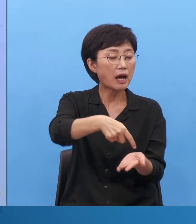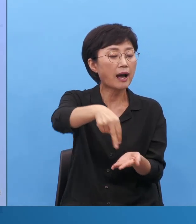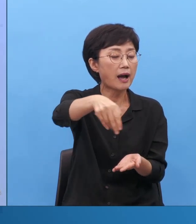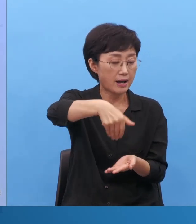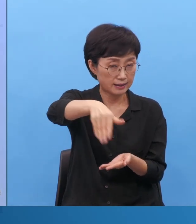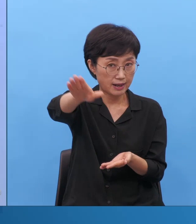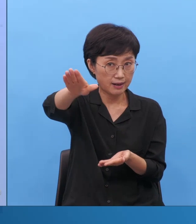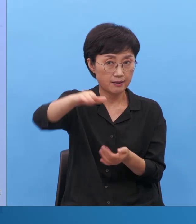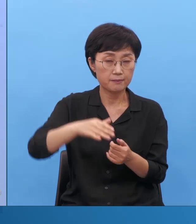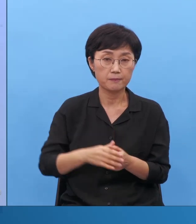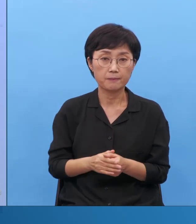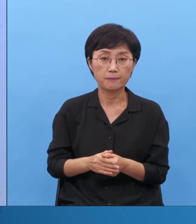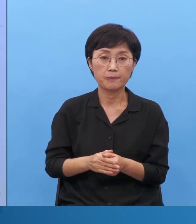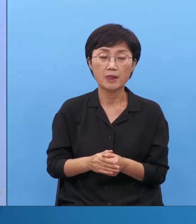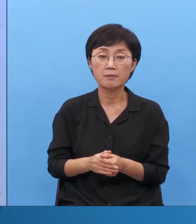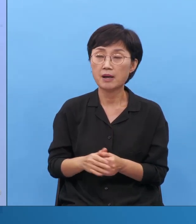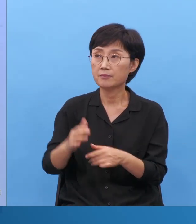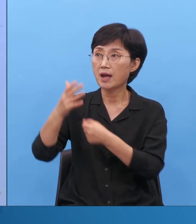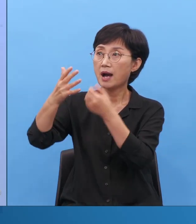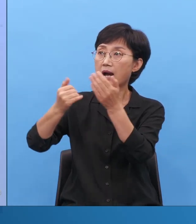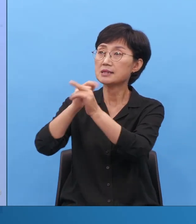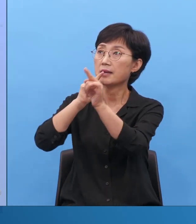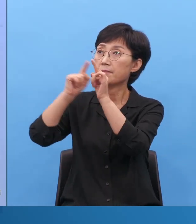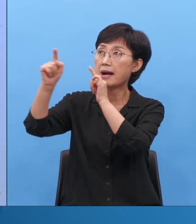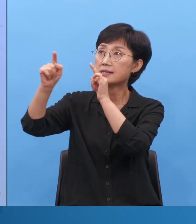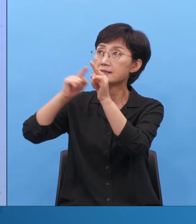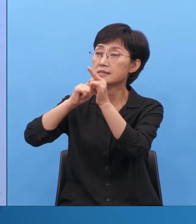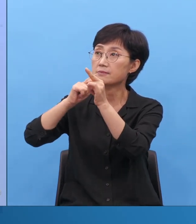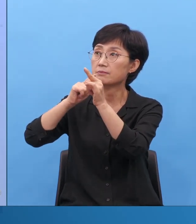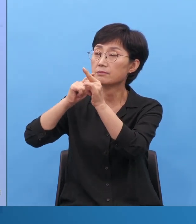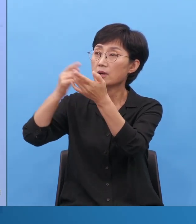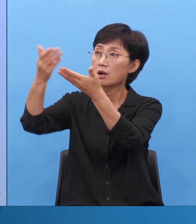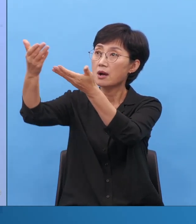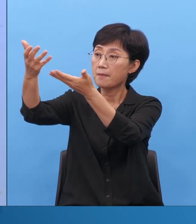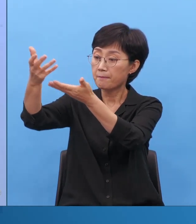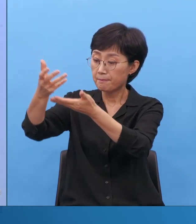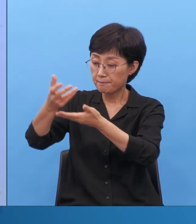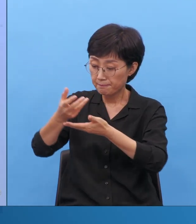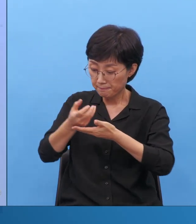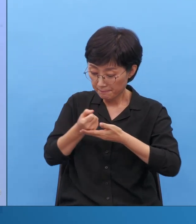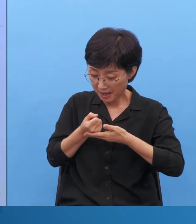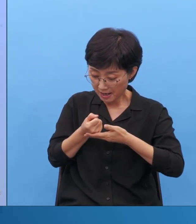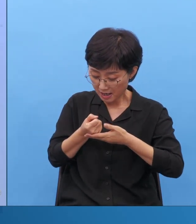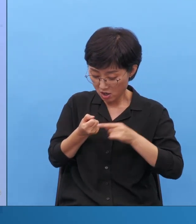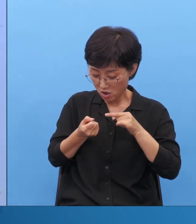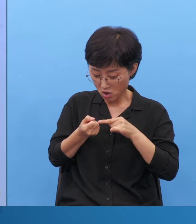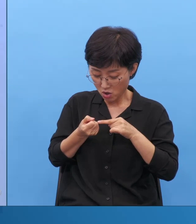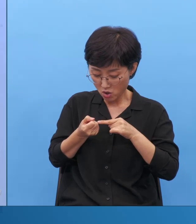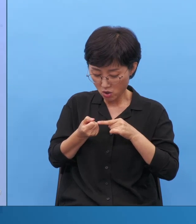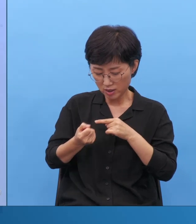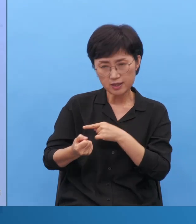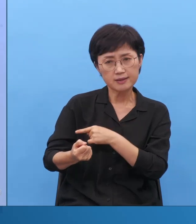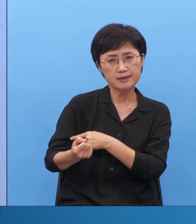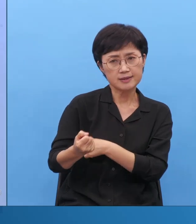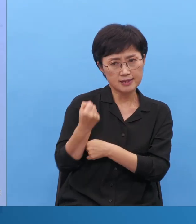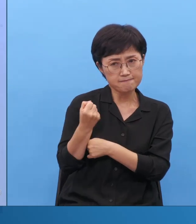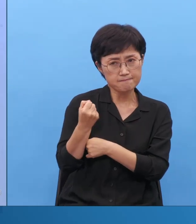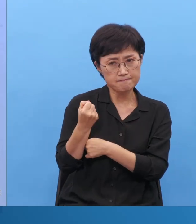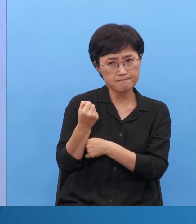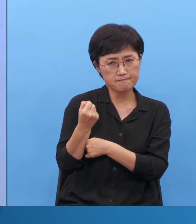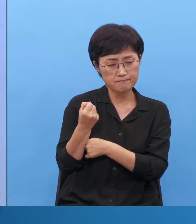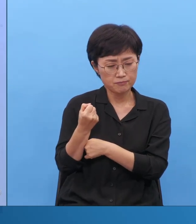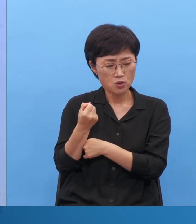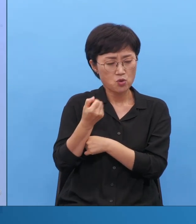번째 원리입니다. 하나님 말씀이 임하고 그리스도의 역사 이름이 근세가 나타나니까요. 환경이 뒤집어져. And so that is the third principle.